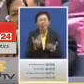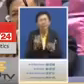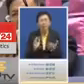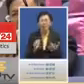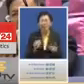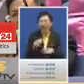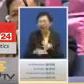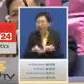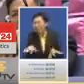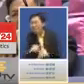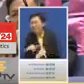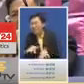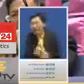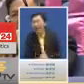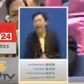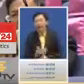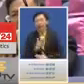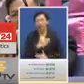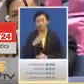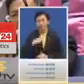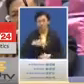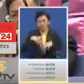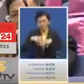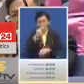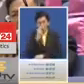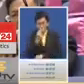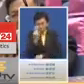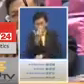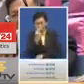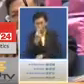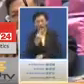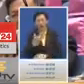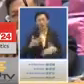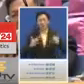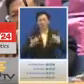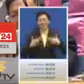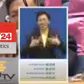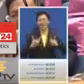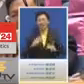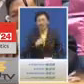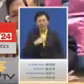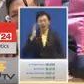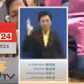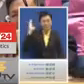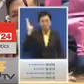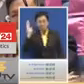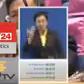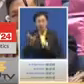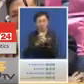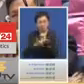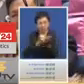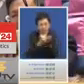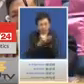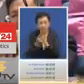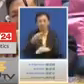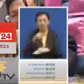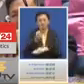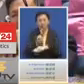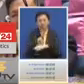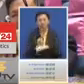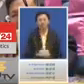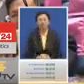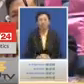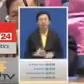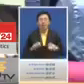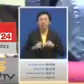ผมพูดตรงนี้ผมมั่นใจชาวบ้านที่ดูผมฟังอยู่ดีใจมากอยากให้ผมพูดเรื่องยาเสพติดท่านประธานครับความ